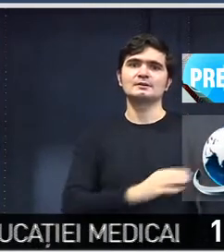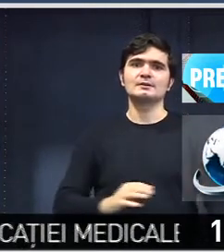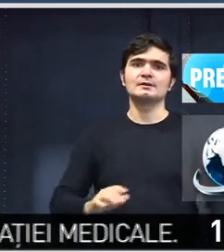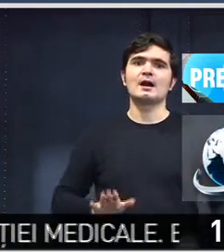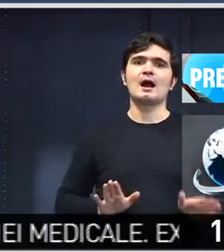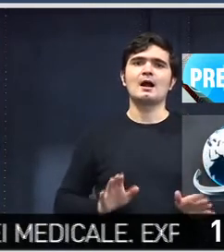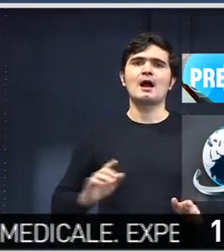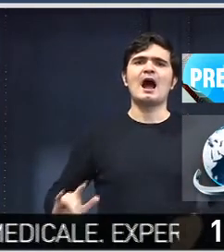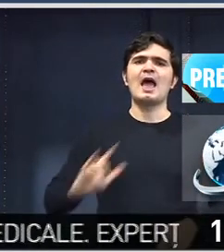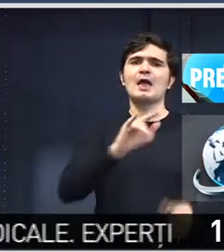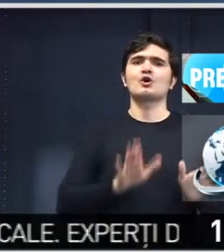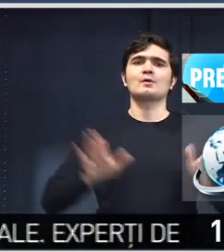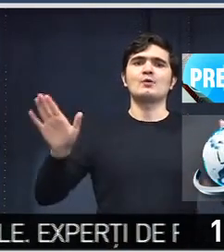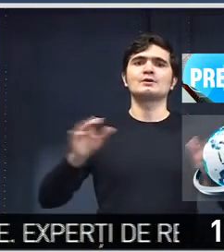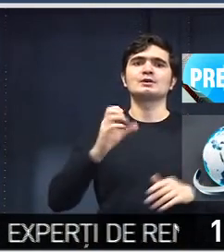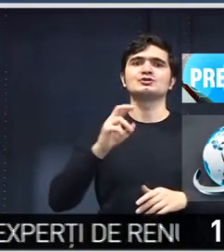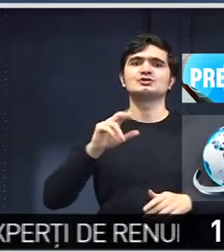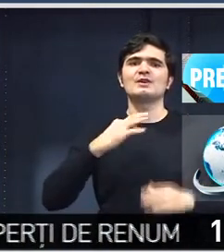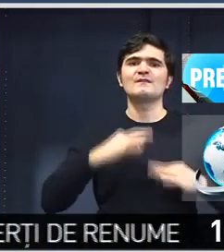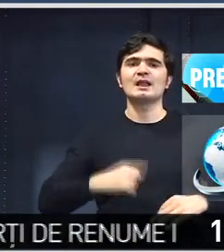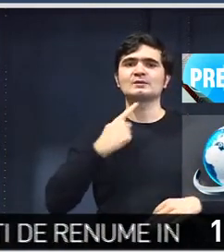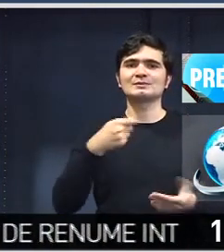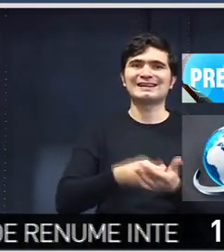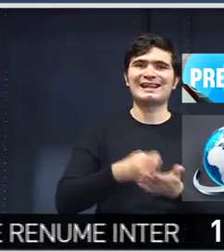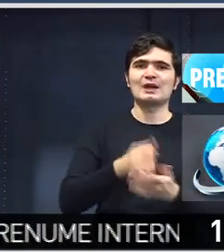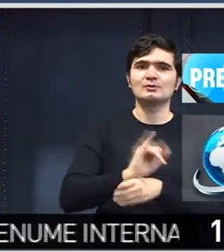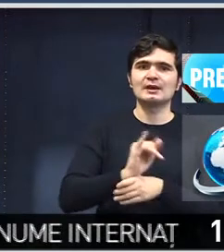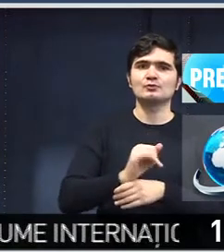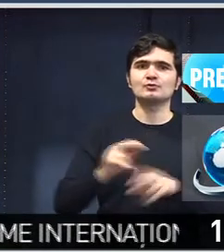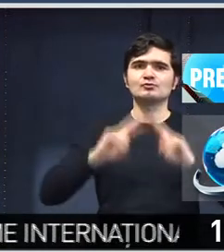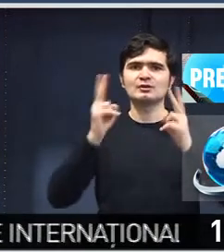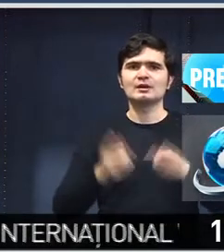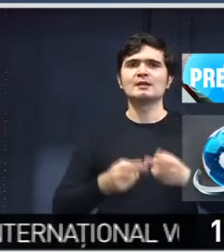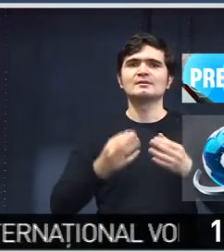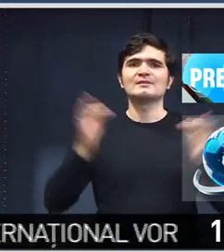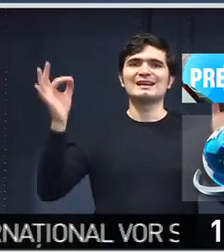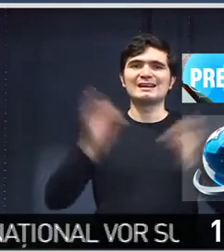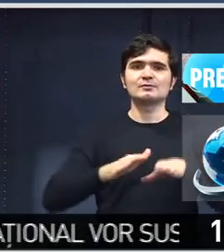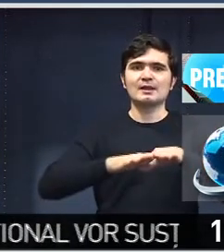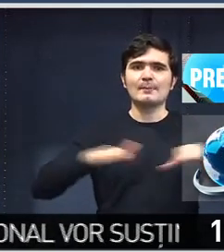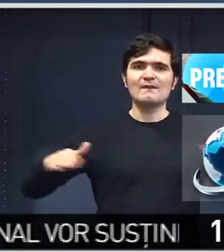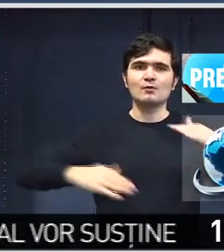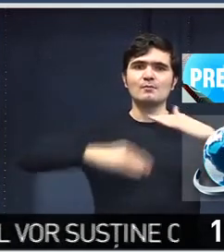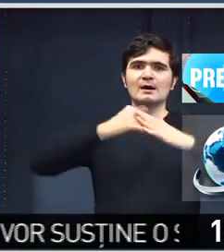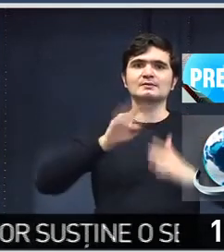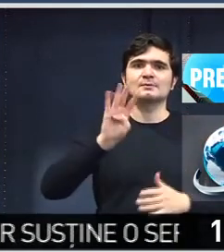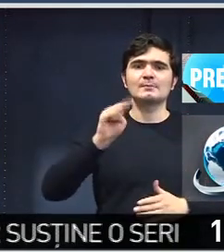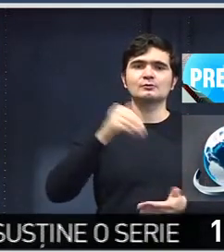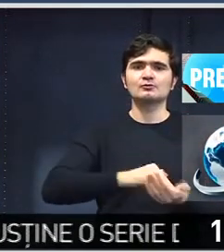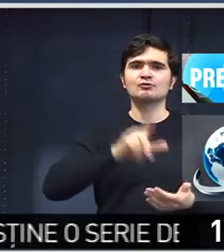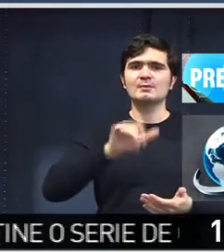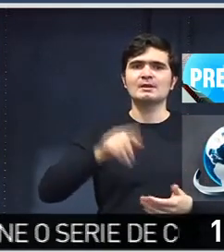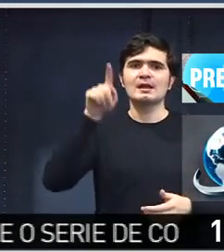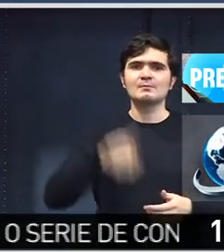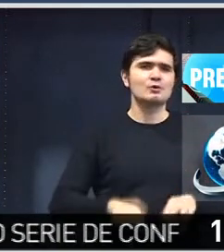de Administrație ca salariul directorului general să fie dus la marja, la plafonul maximal de 40.000 de lei pe lună. Cum vi se